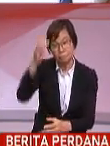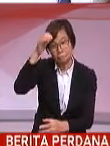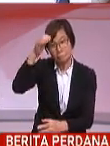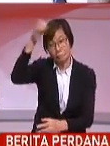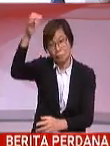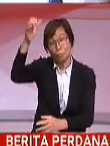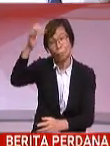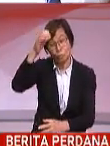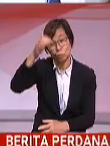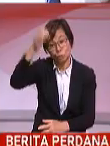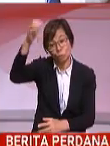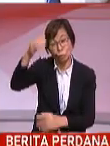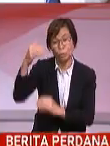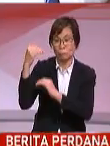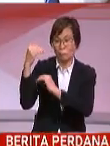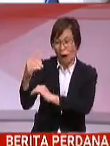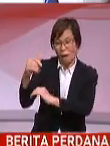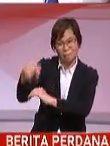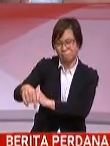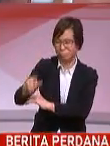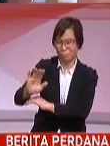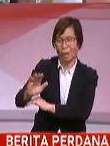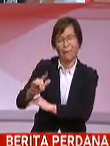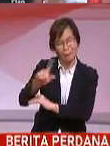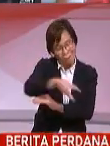tidak terhad kepada Sungai Pencala saja.